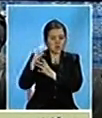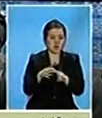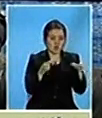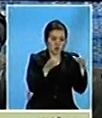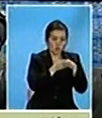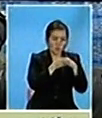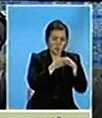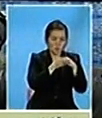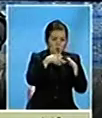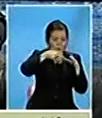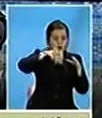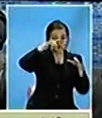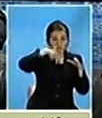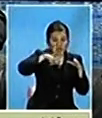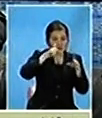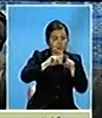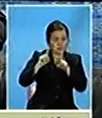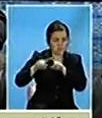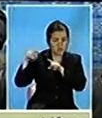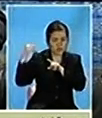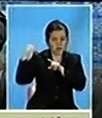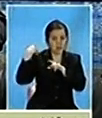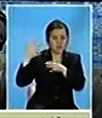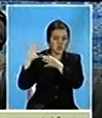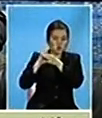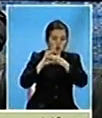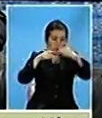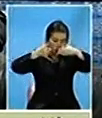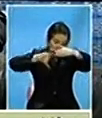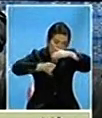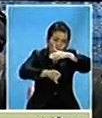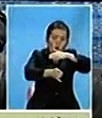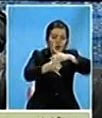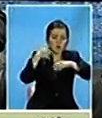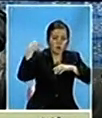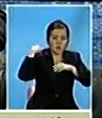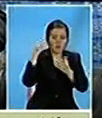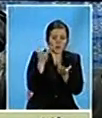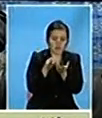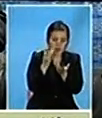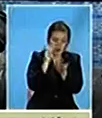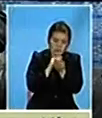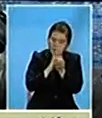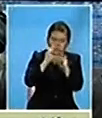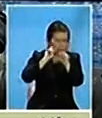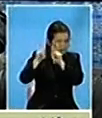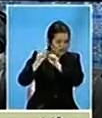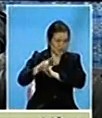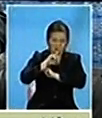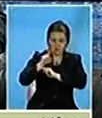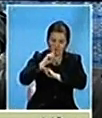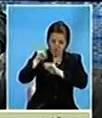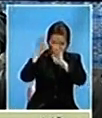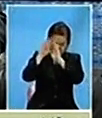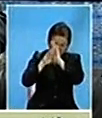เพื่อไทยไปร้องเรื่องของ อุโมงค์นะครับการสต๊อกข้าวเรื่องตรวจวัตถุระเบิด